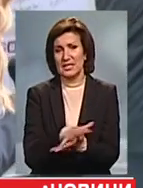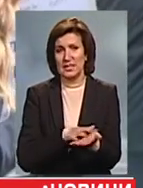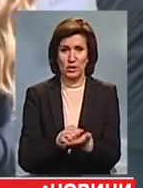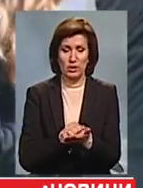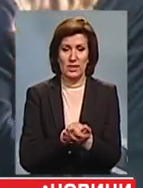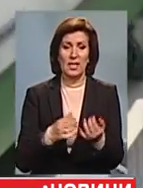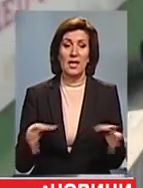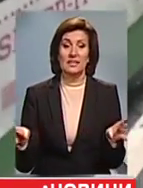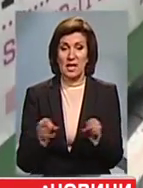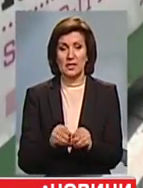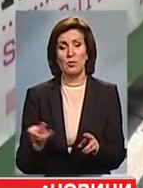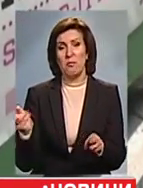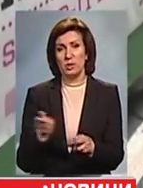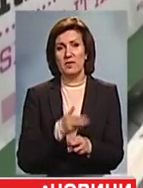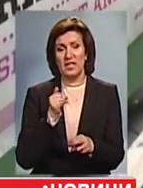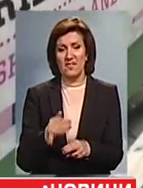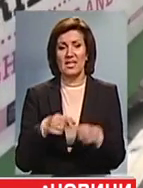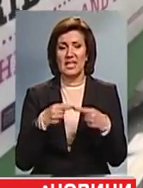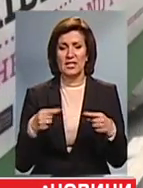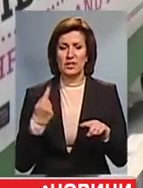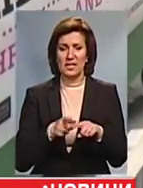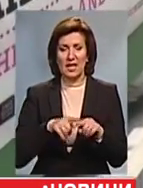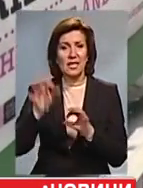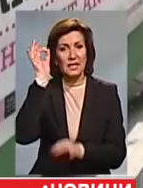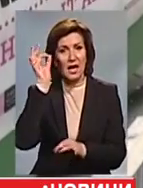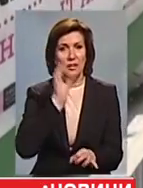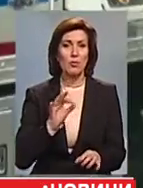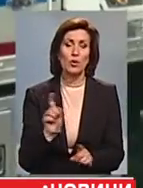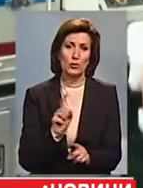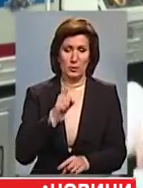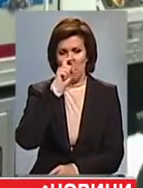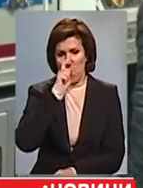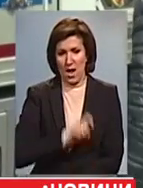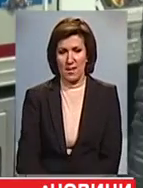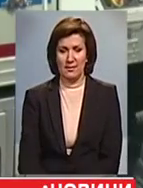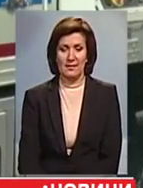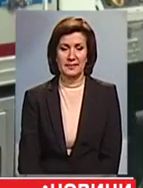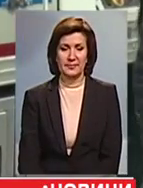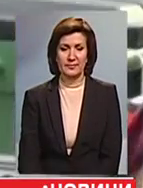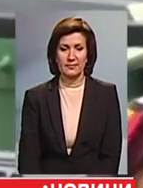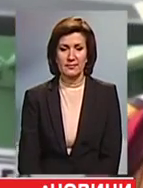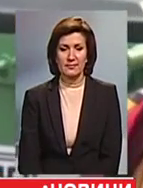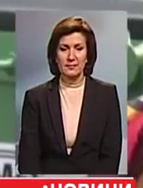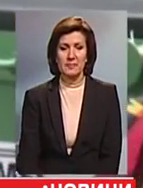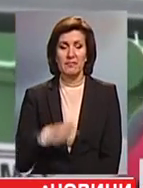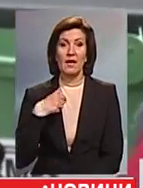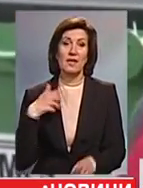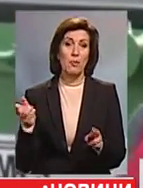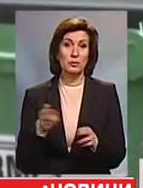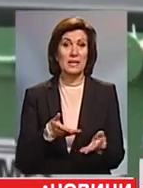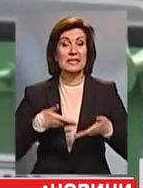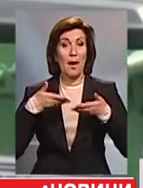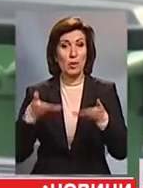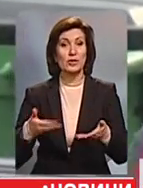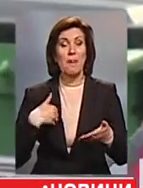знищили. Заразом позбавили ще й від речей, які нагадували про щось погане. Я позбулася